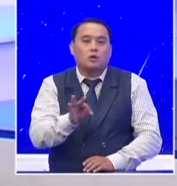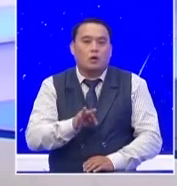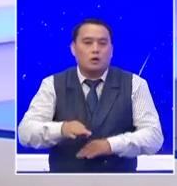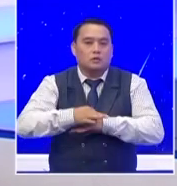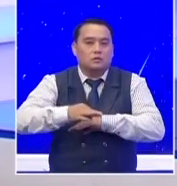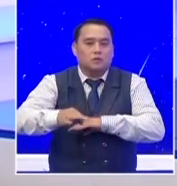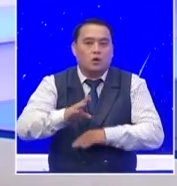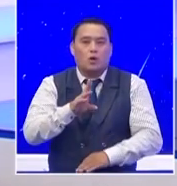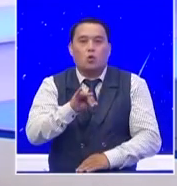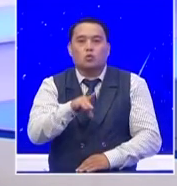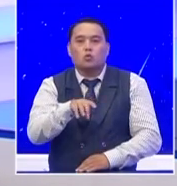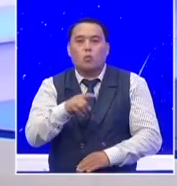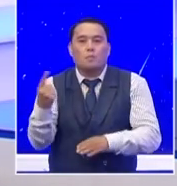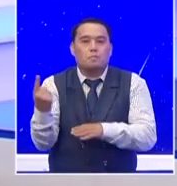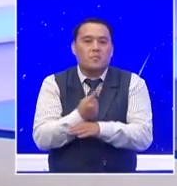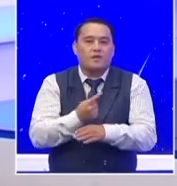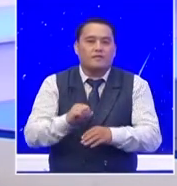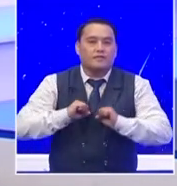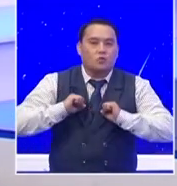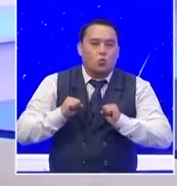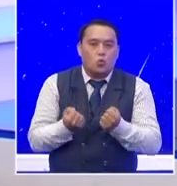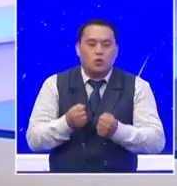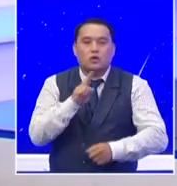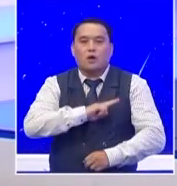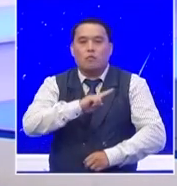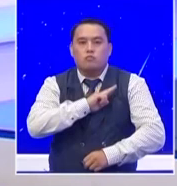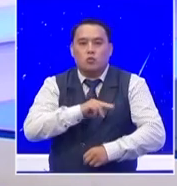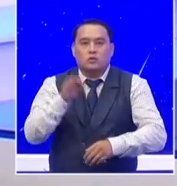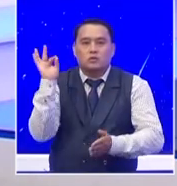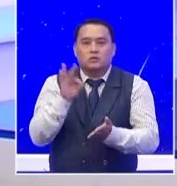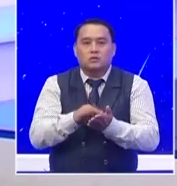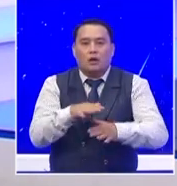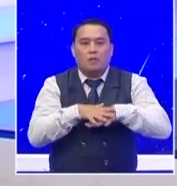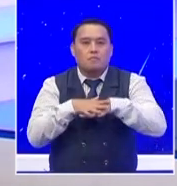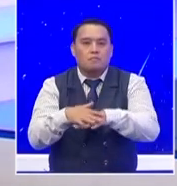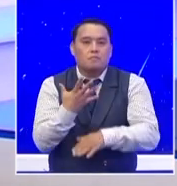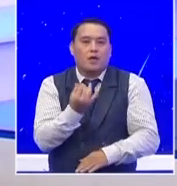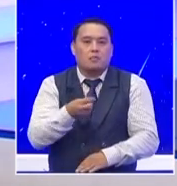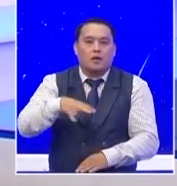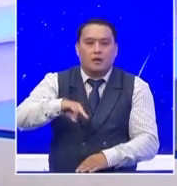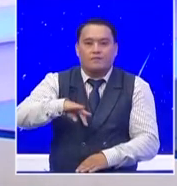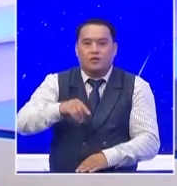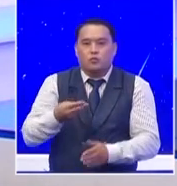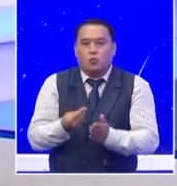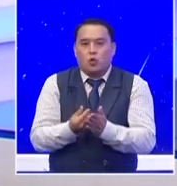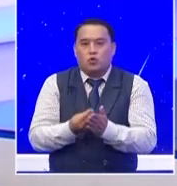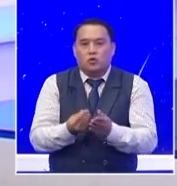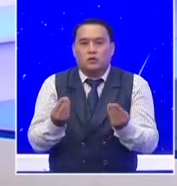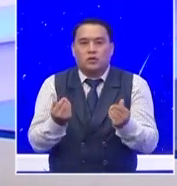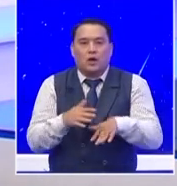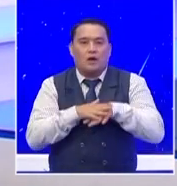поселка Куктума, впервые проводятся берегоукрепительные работы. На эти цели выделено свыше 5 миллиардов 800 миллионов бюджетных